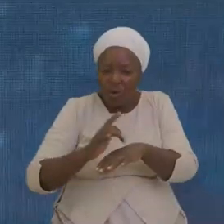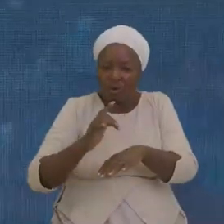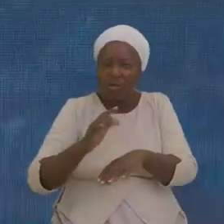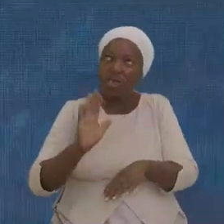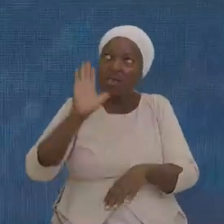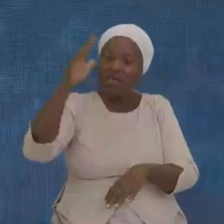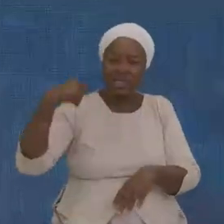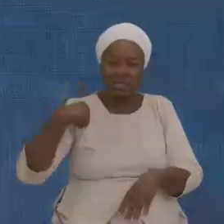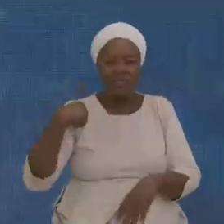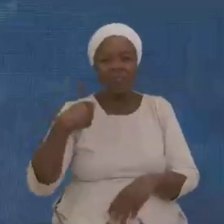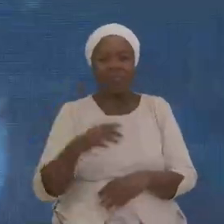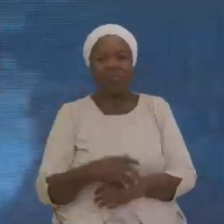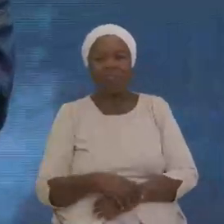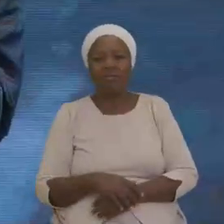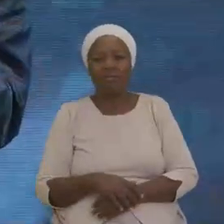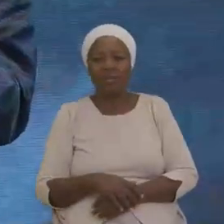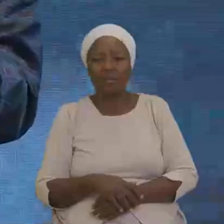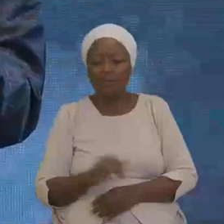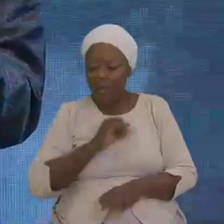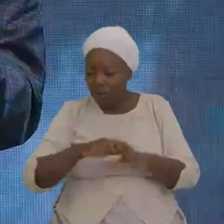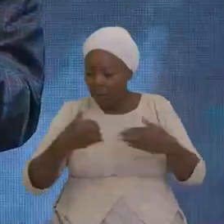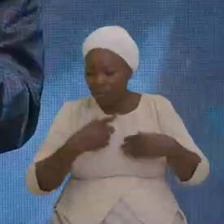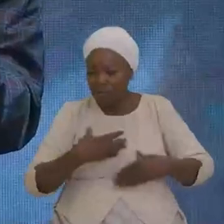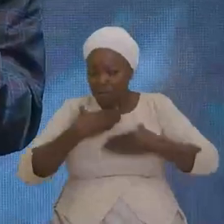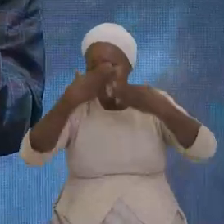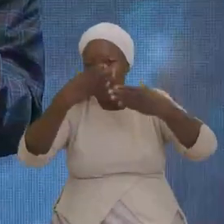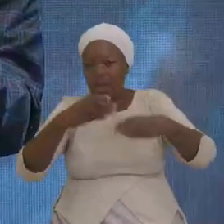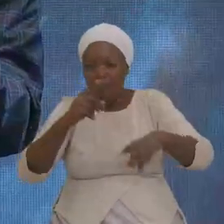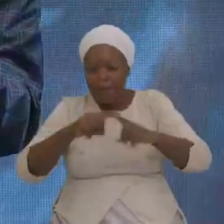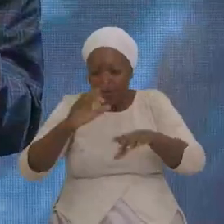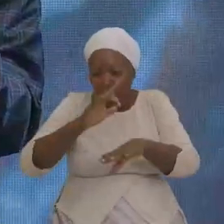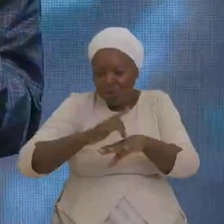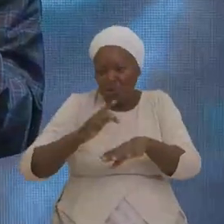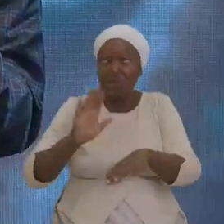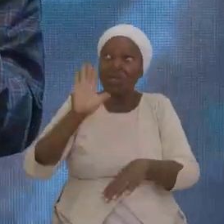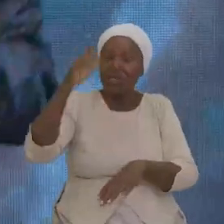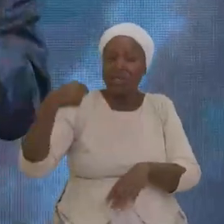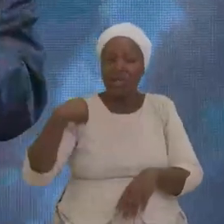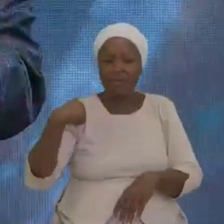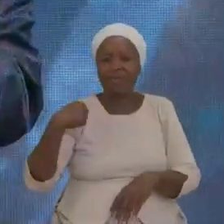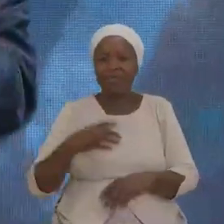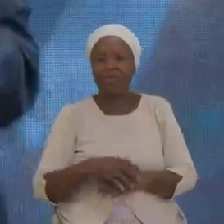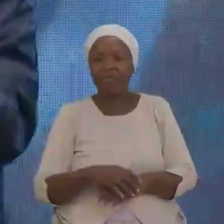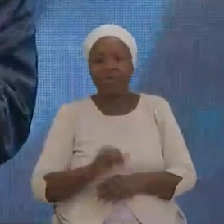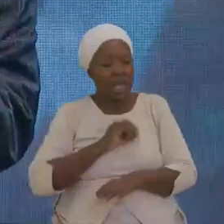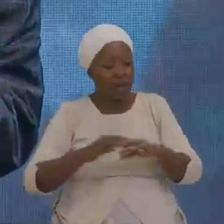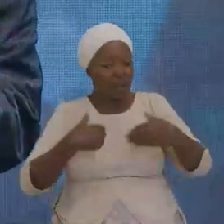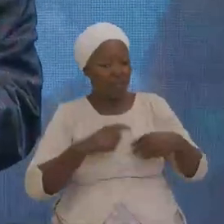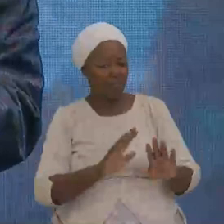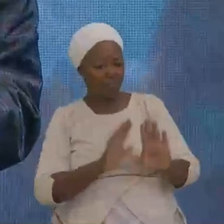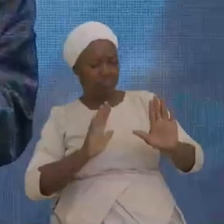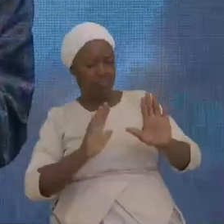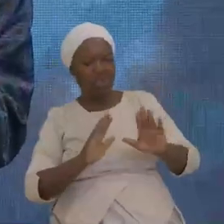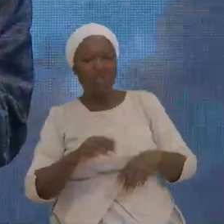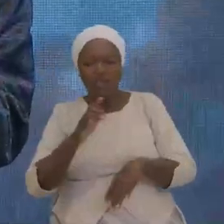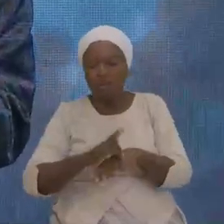toucher ses vêtements, je n'ai pas besoin de crier, toucher ses vêtements, je n'ai pas besoin de